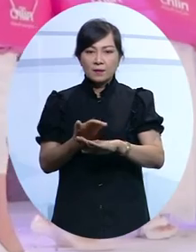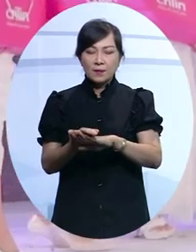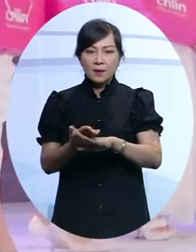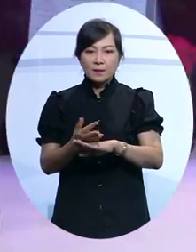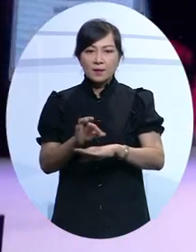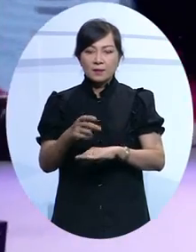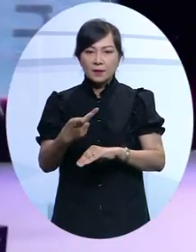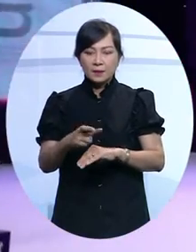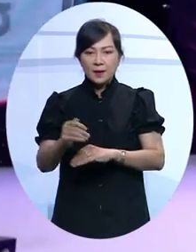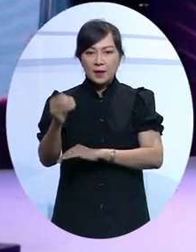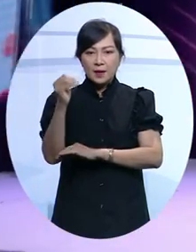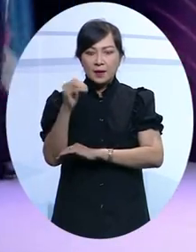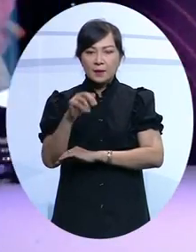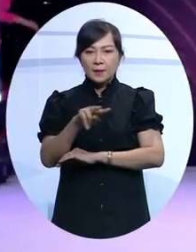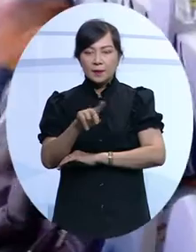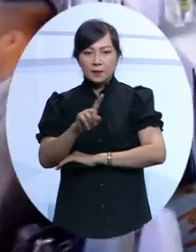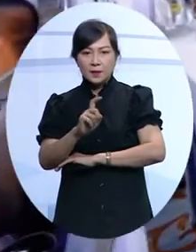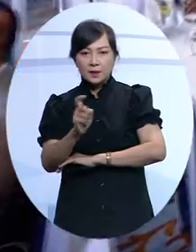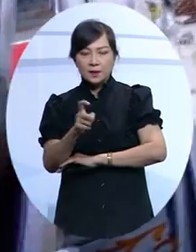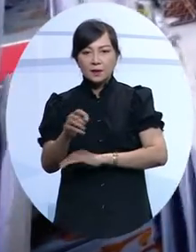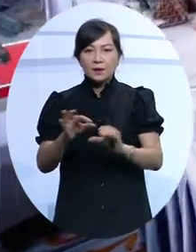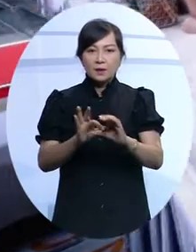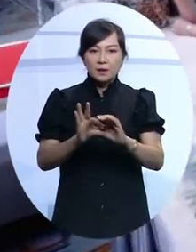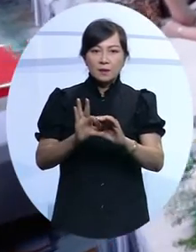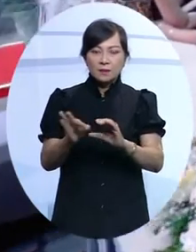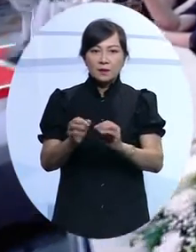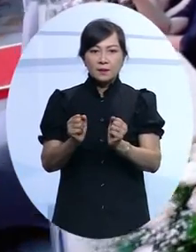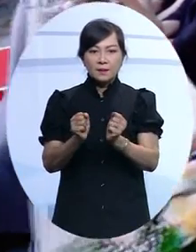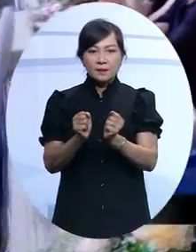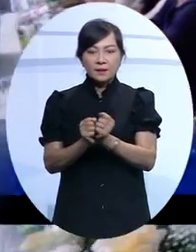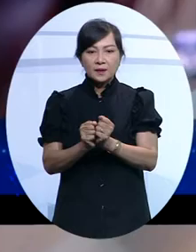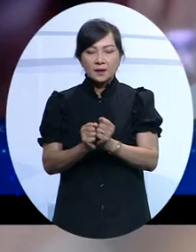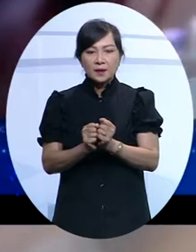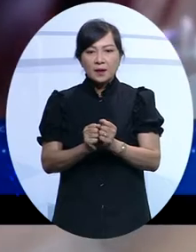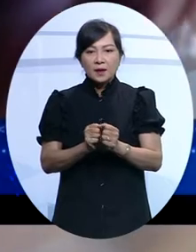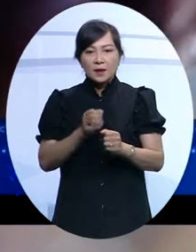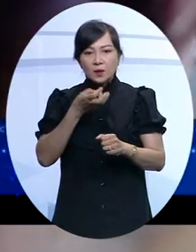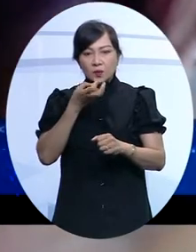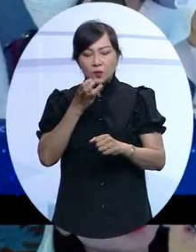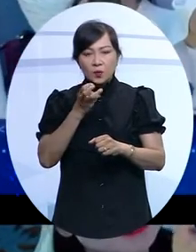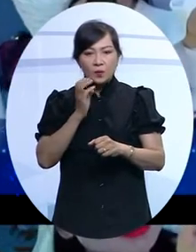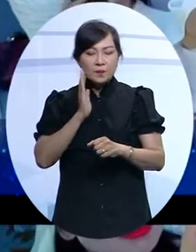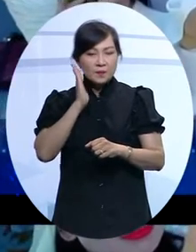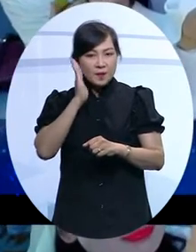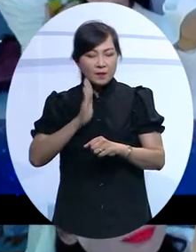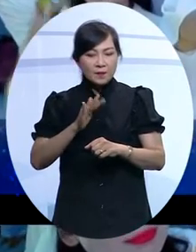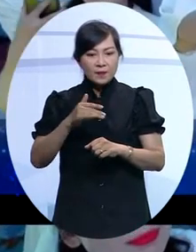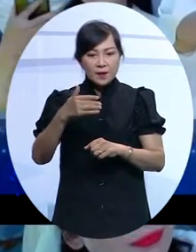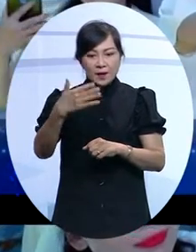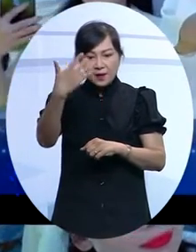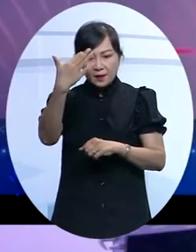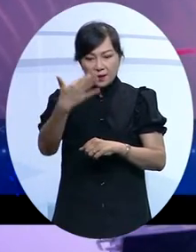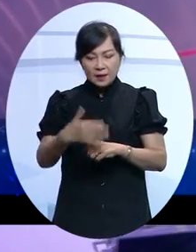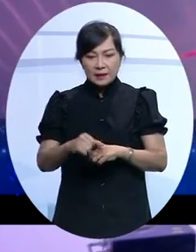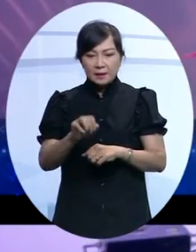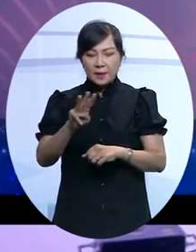Group. Được thành lập từ năm 2019, công ty cổ phần tập đoàn dược mỹ phẩm Dova Group đã có hệ thống kinh doanh trải rộng khắp 63 tỉnh thành